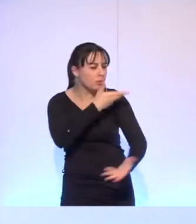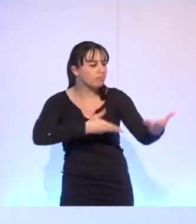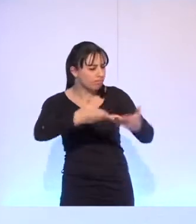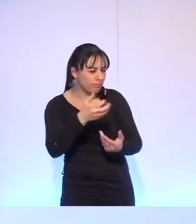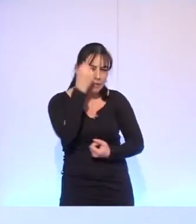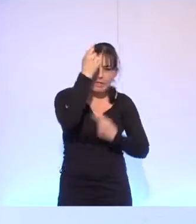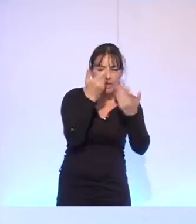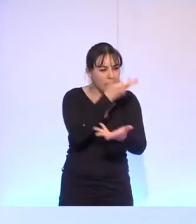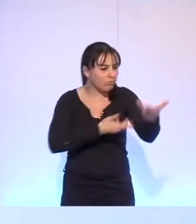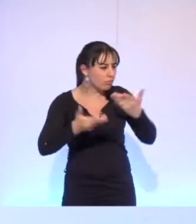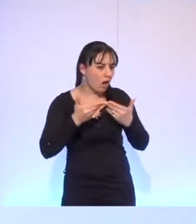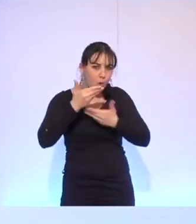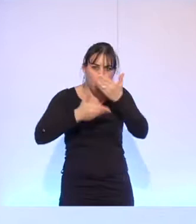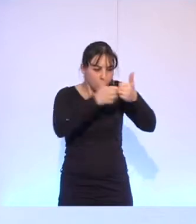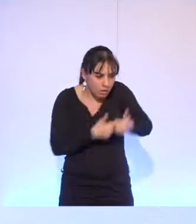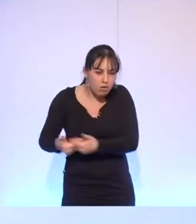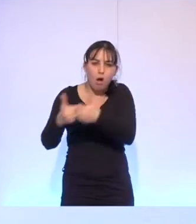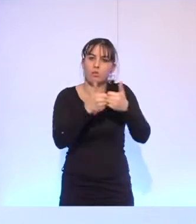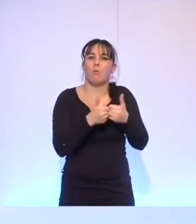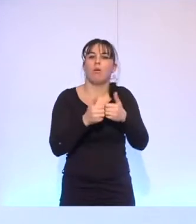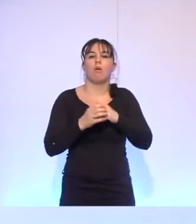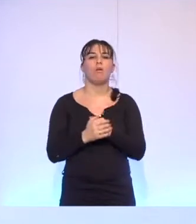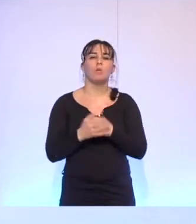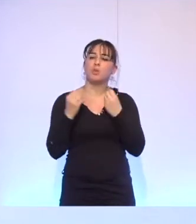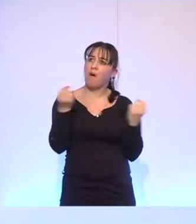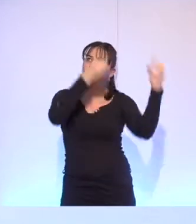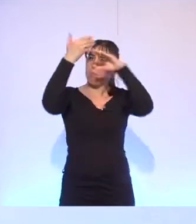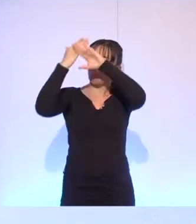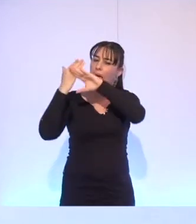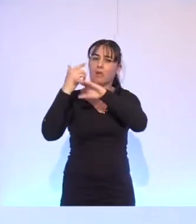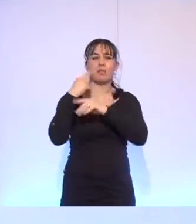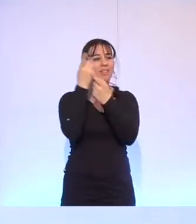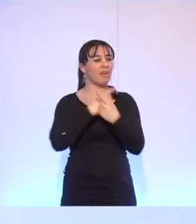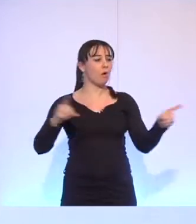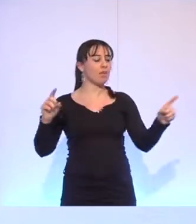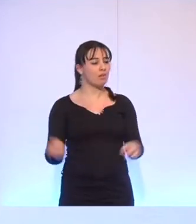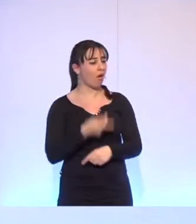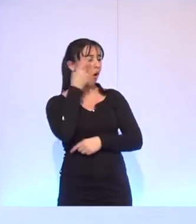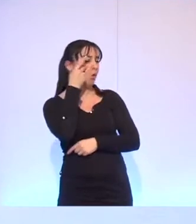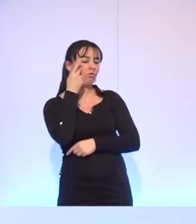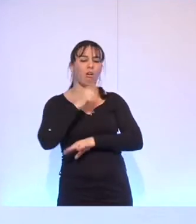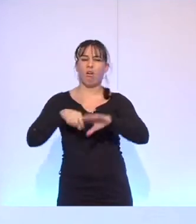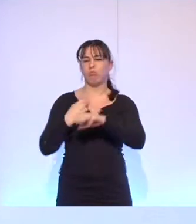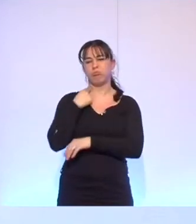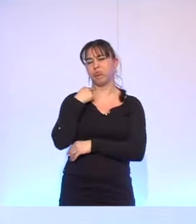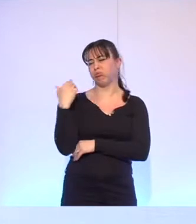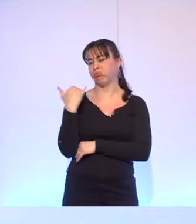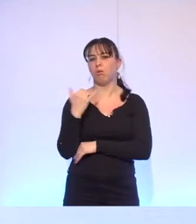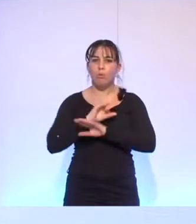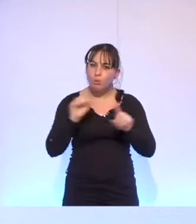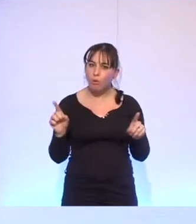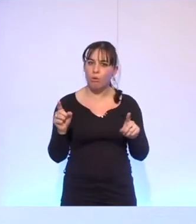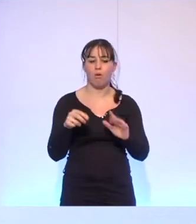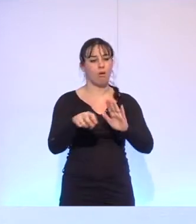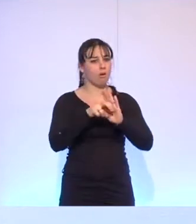travailler ensemble. Contrairement aux idées reçues, la démocratie n'est pas un luxe, n'est pas une perte de temps, c'est une garantie d'une